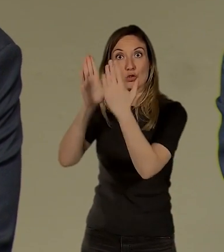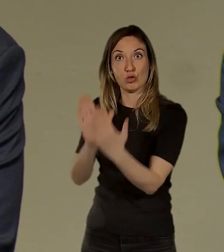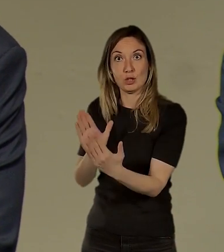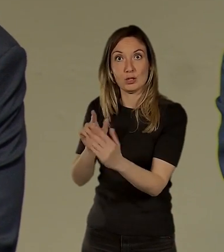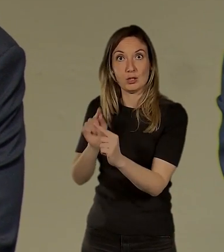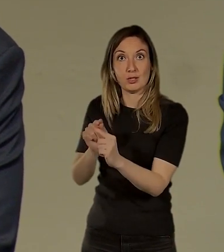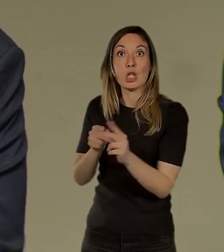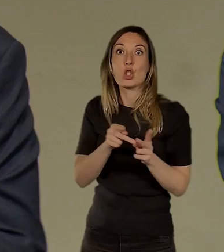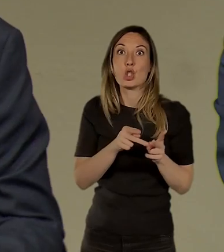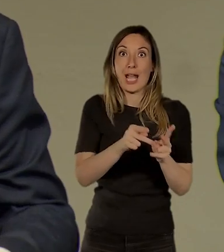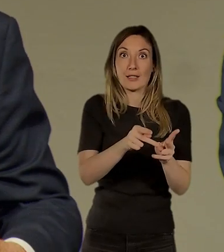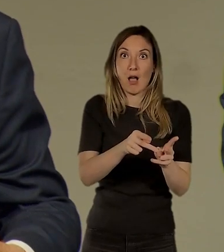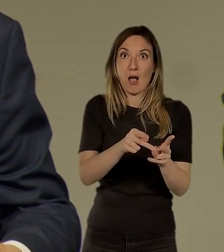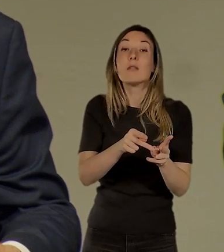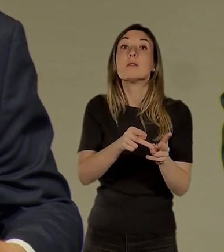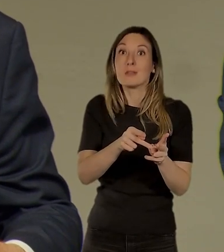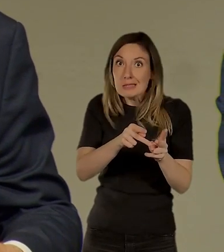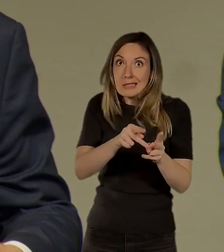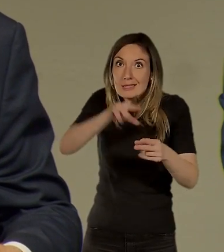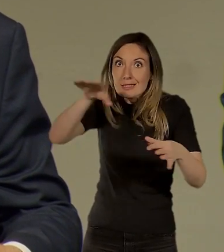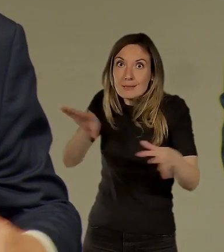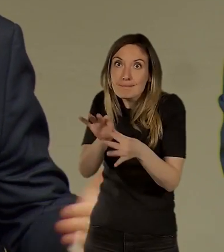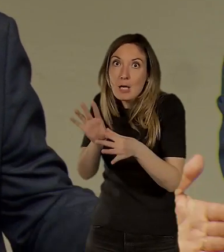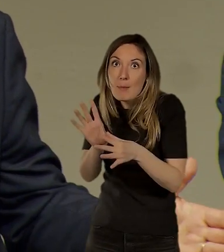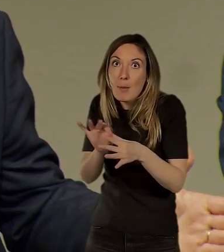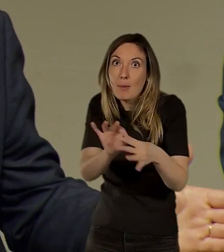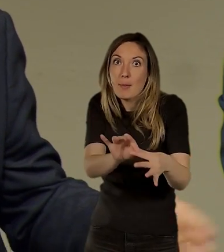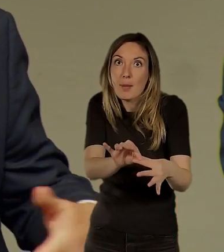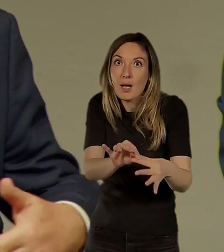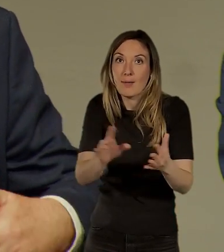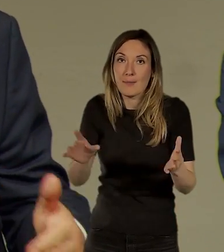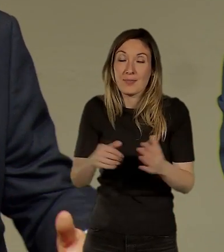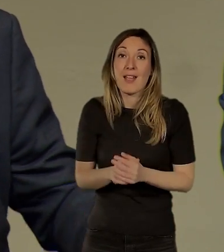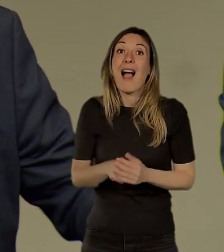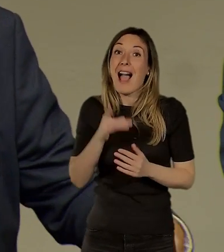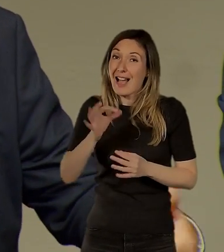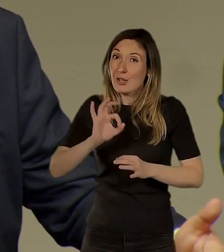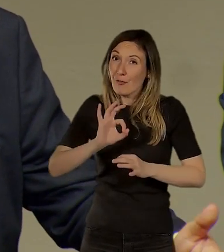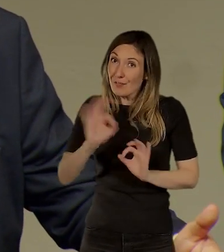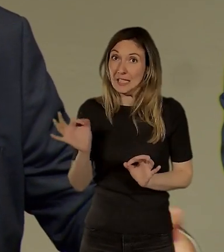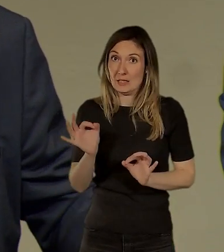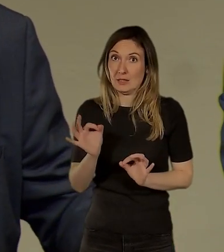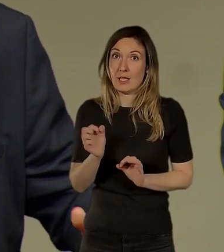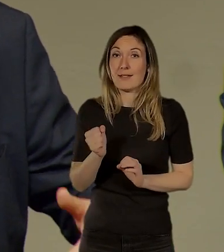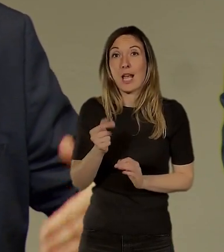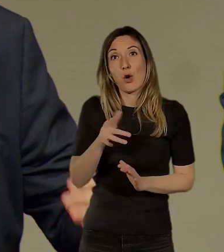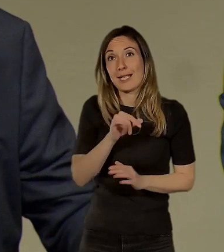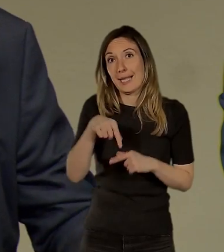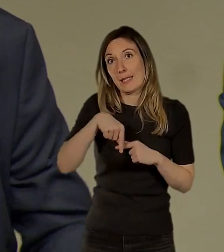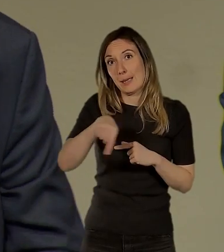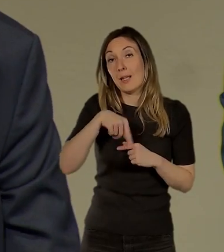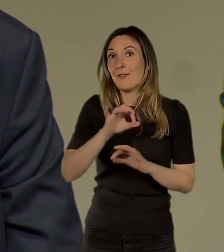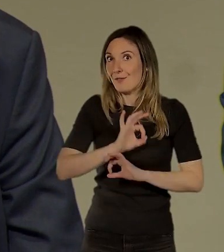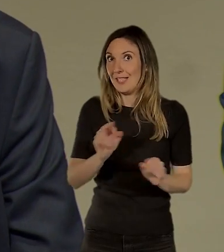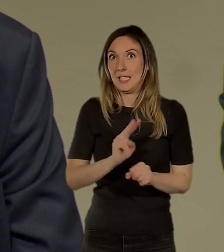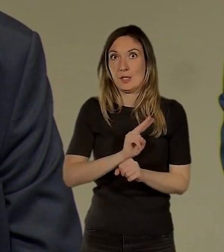vlastně řekou. Jo? A myslím, že ta vize se dá naplnit v nějakých letech a pro tu